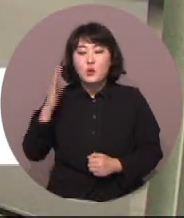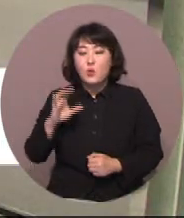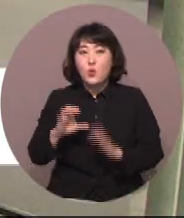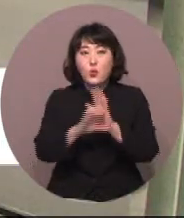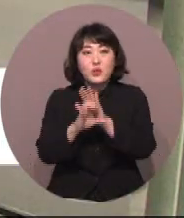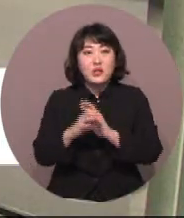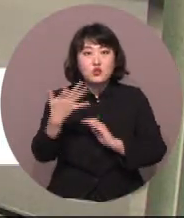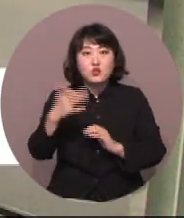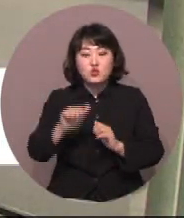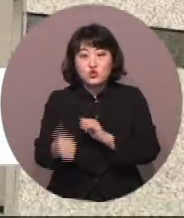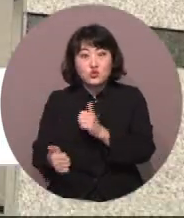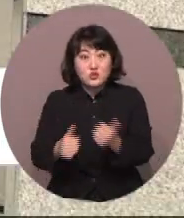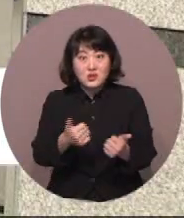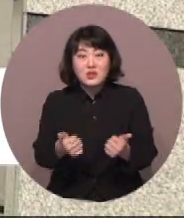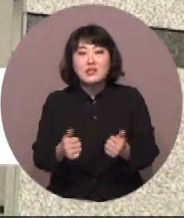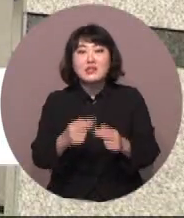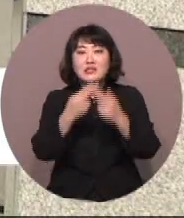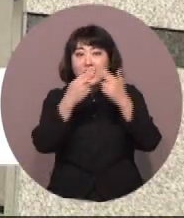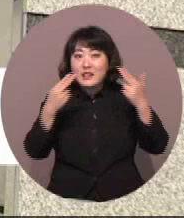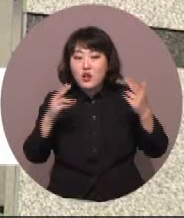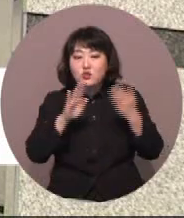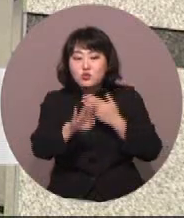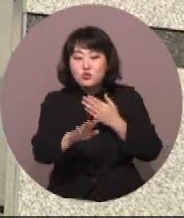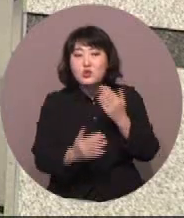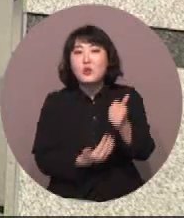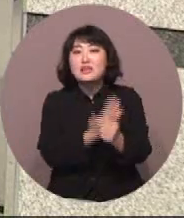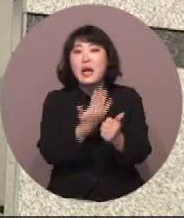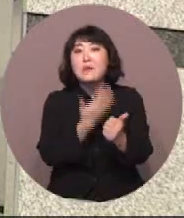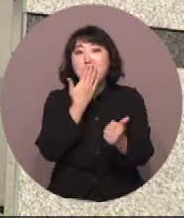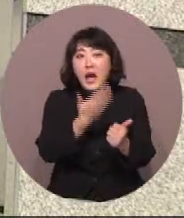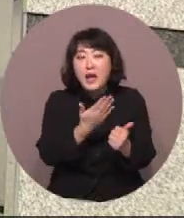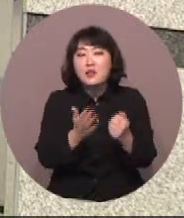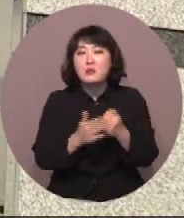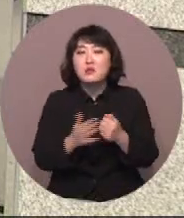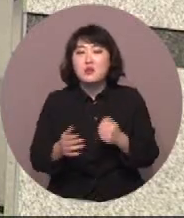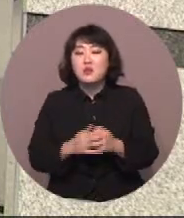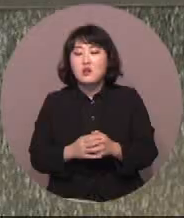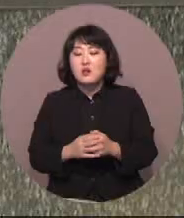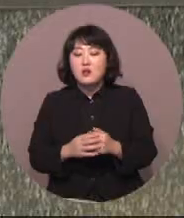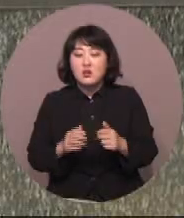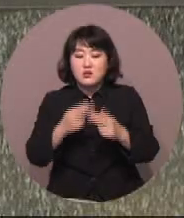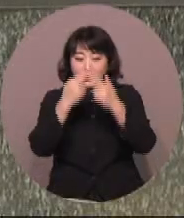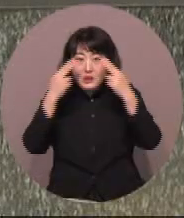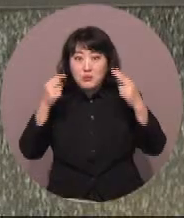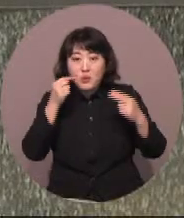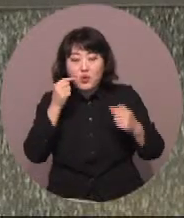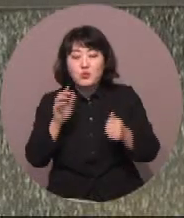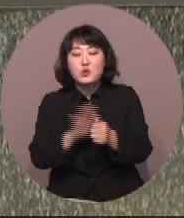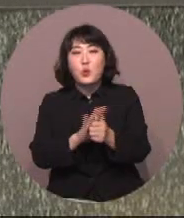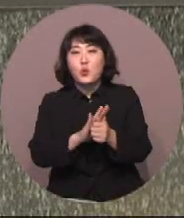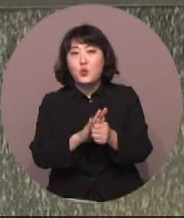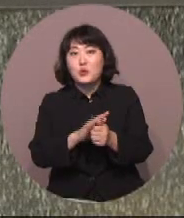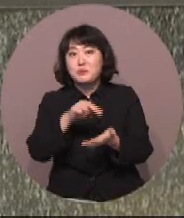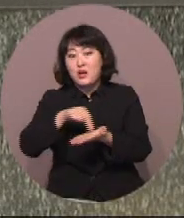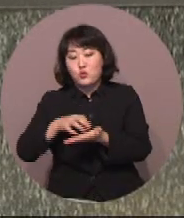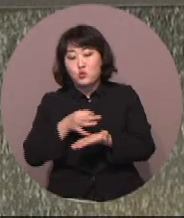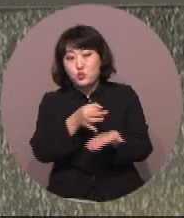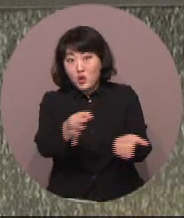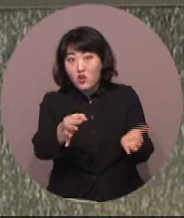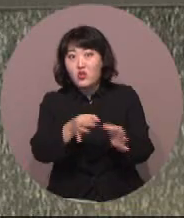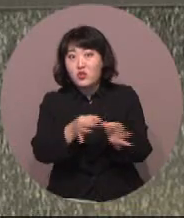알구 사망자에 대해 장례 후 화장이 가능해진 만큼 고인의 임종을 하지 못해 위로 차원에서 지급하던